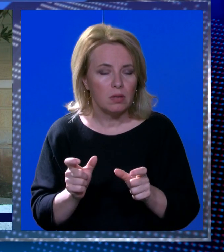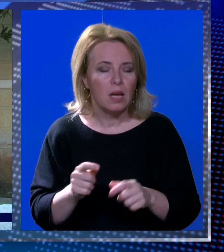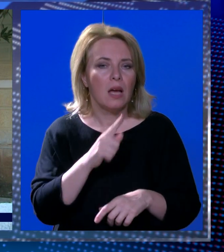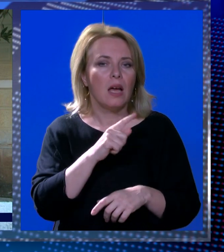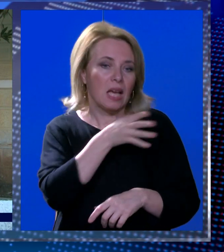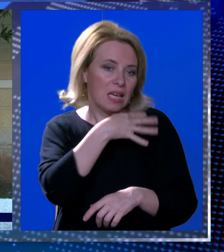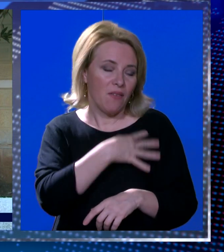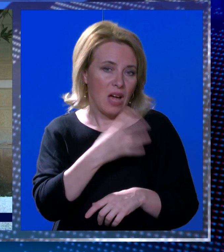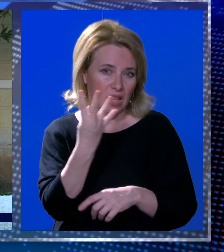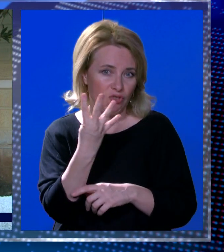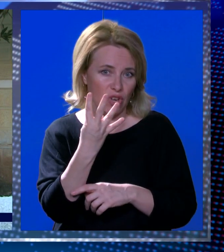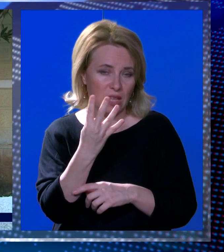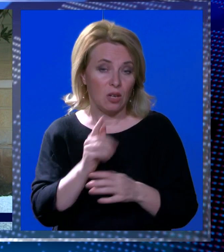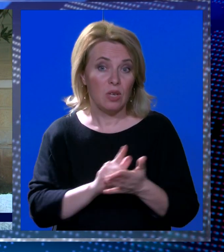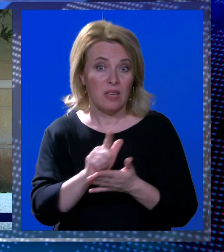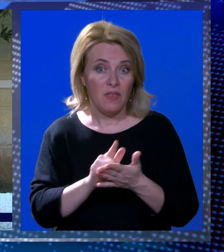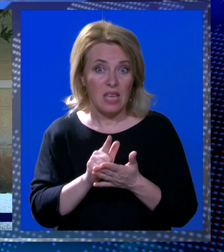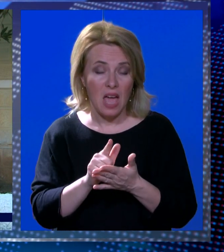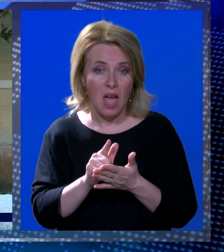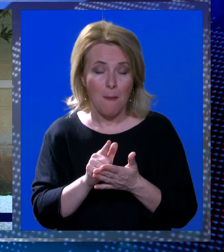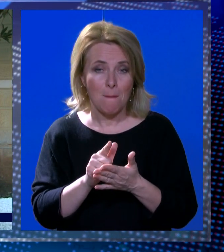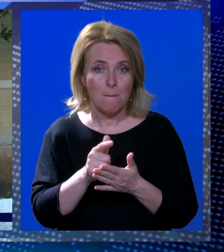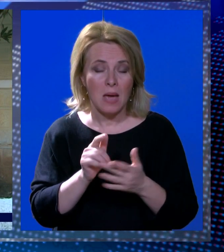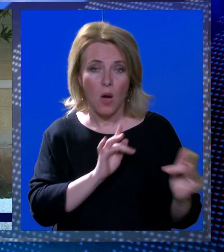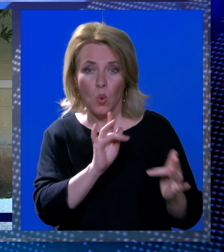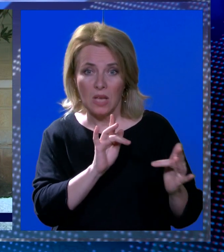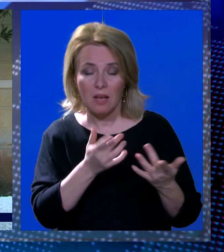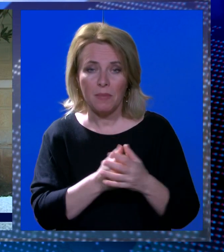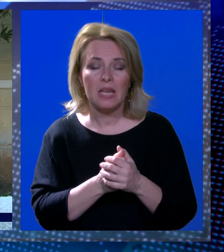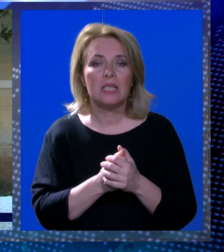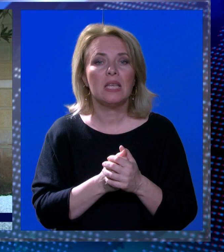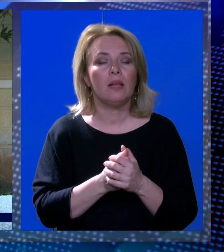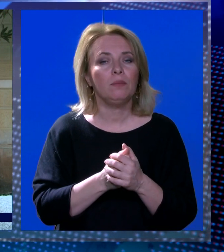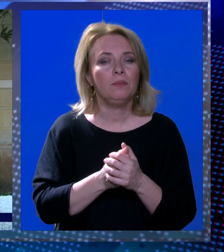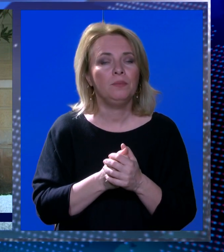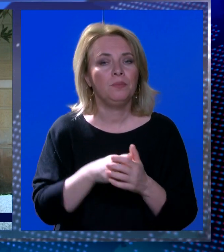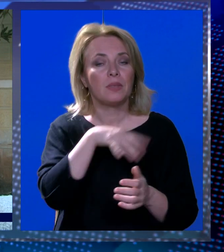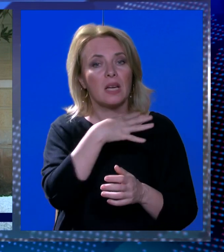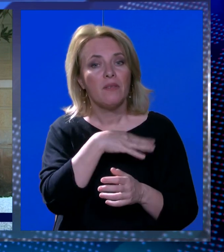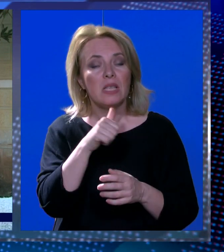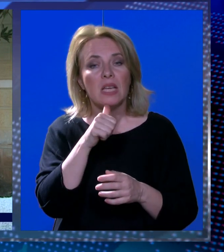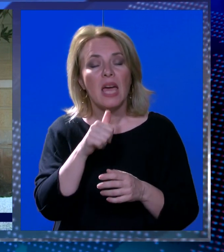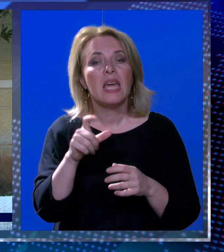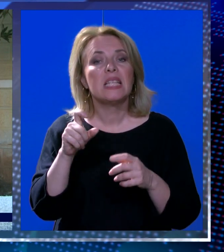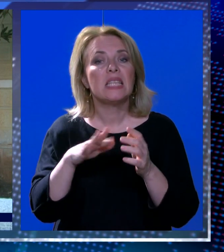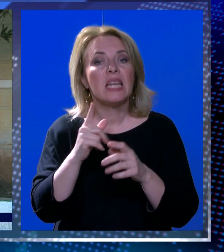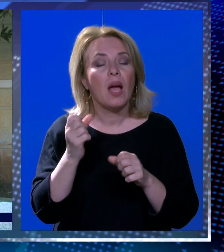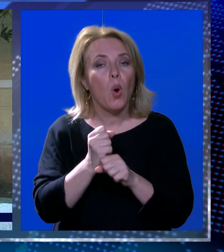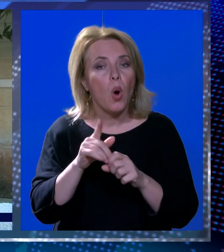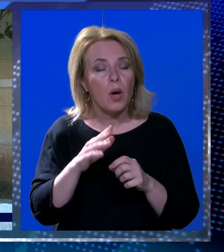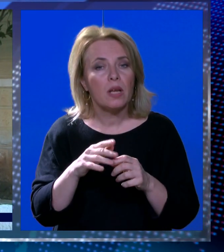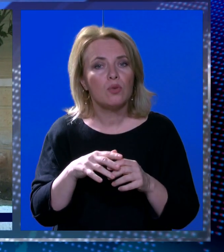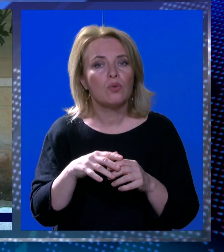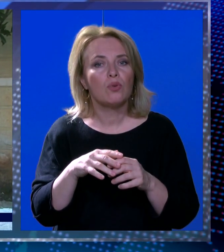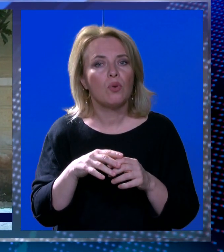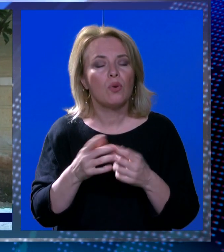hrvatska državljanina koji su za vrijeme odigravanja vaterpolske utakmice između reprezentacije Hrvatske i reprezentacije